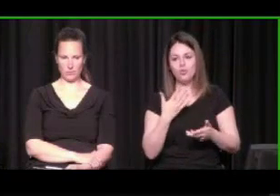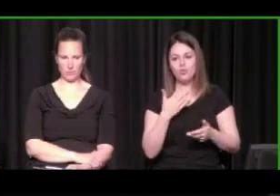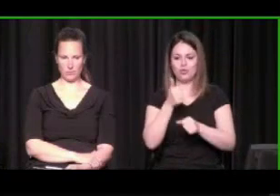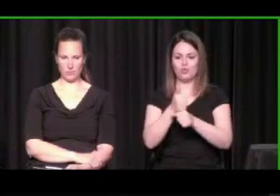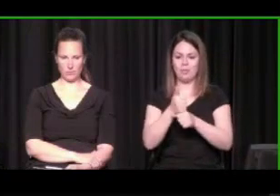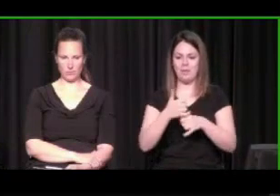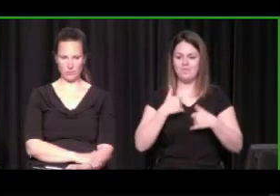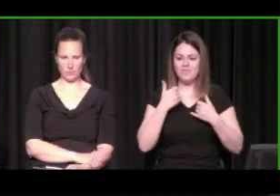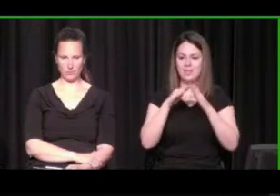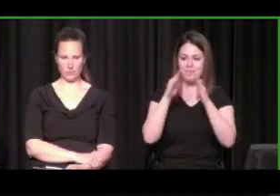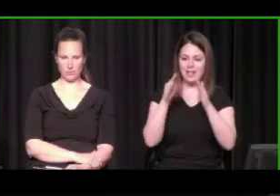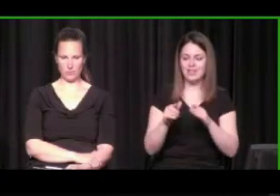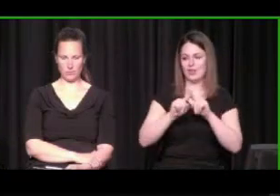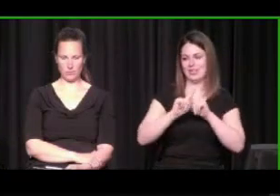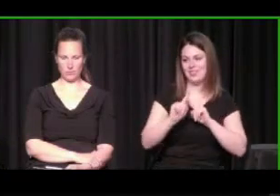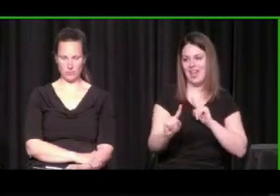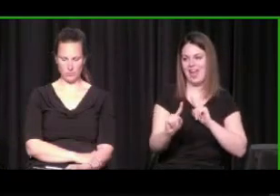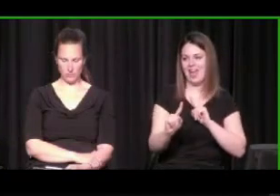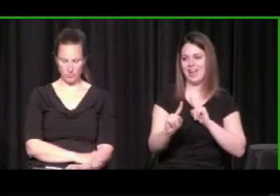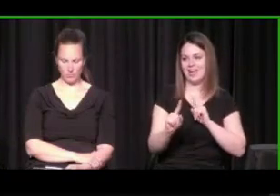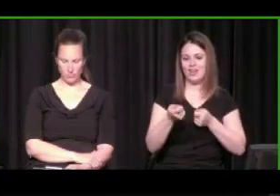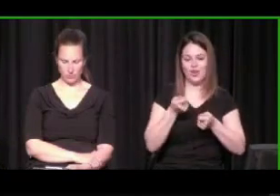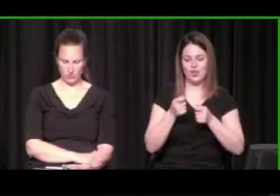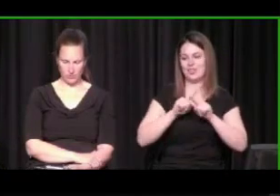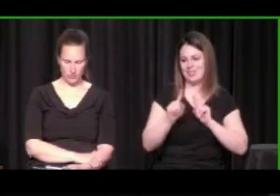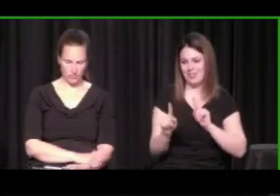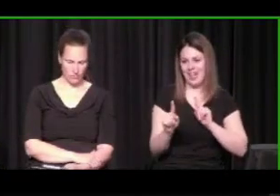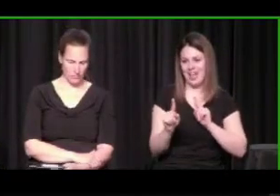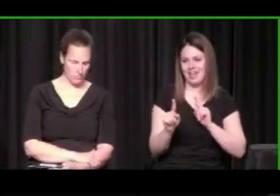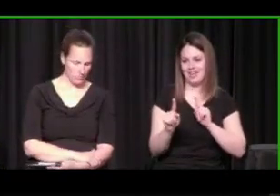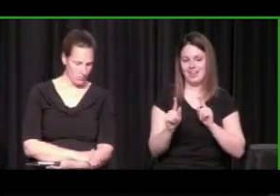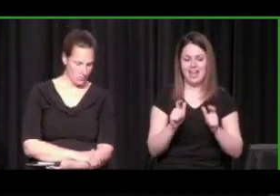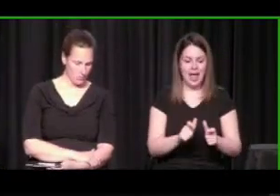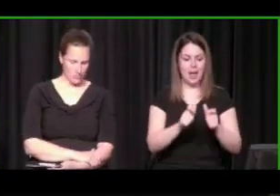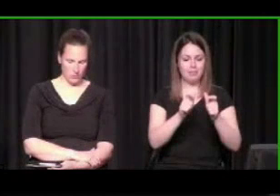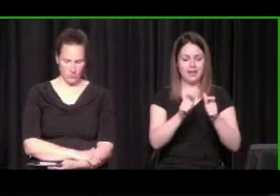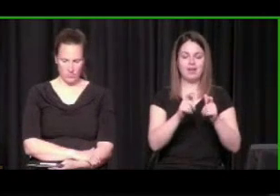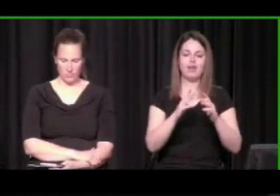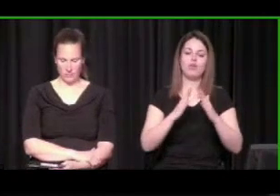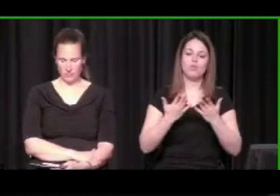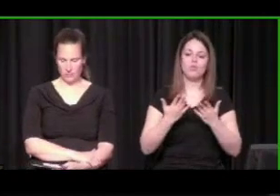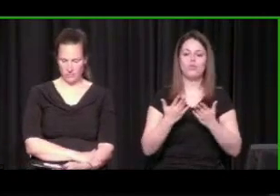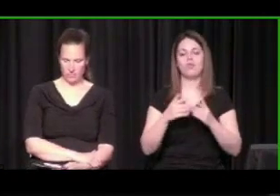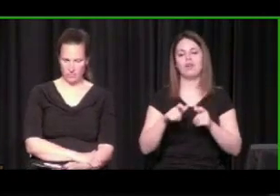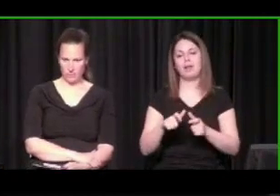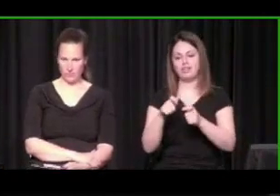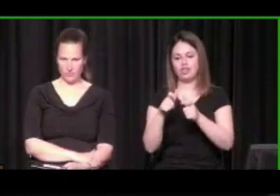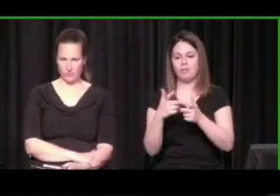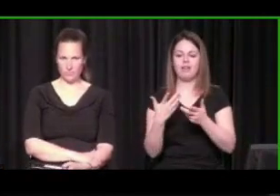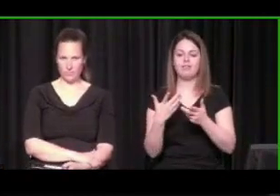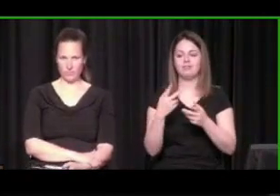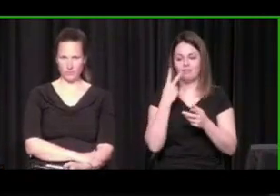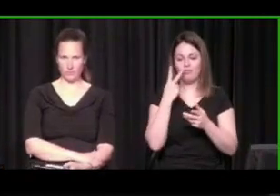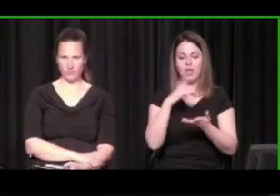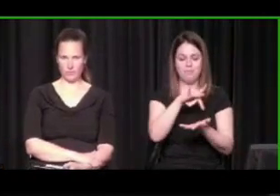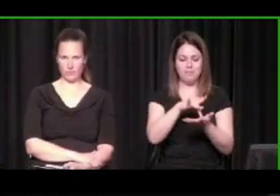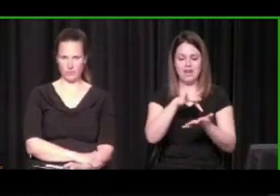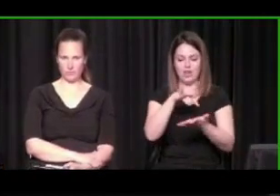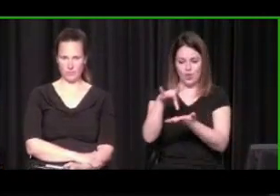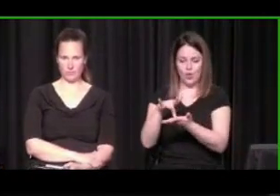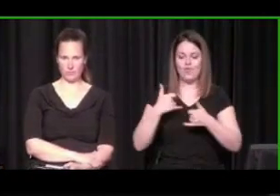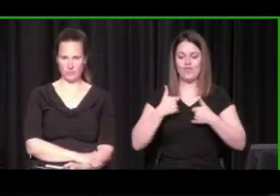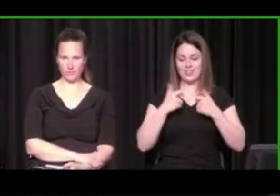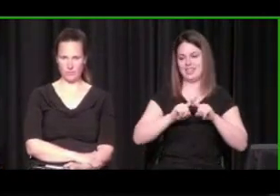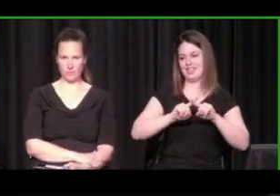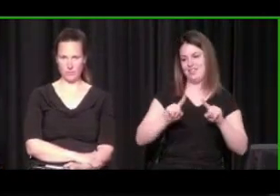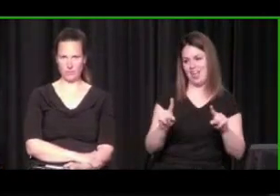habitez, bien, quand on va vers quelque chose qui est davantage de l'ordre de l'habitat et pas de l'hébergement, on a généralement accès à des milieux de vie qui